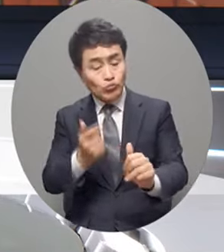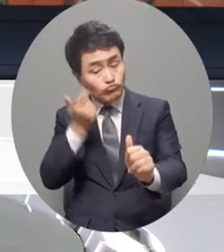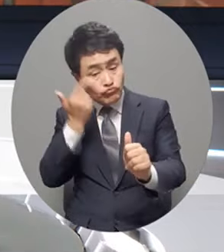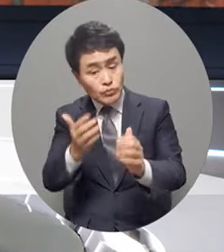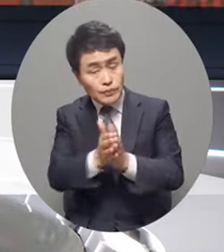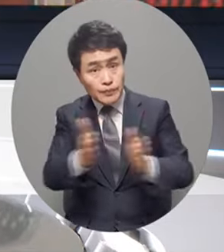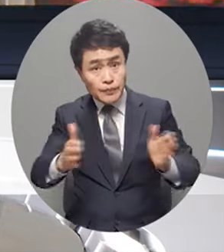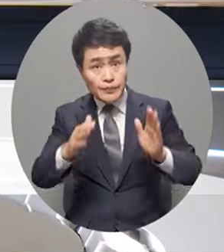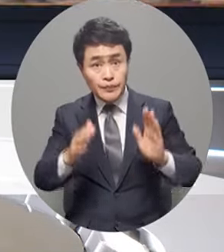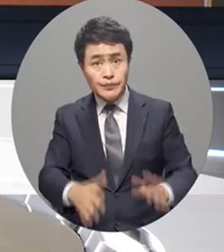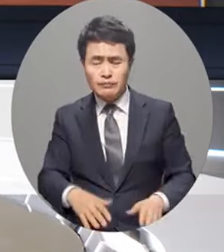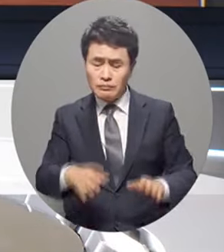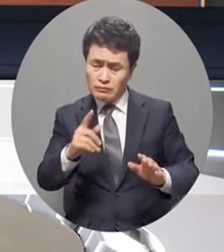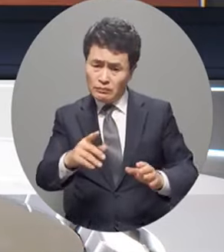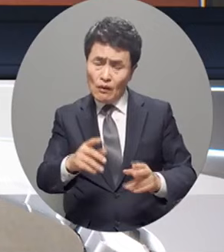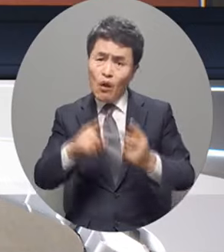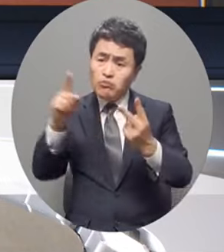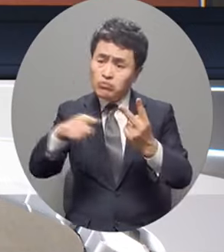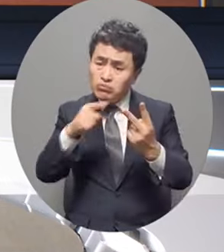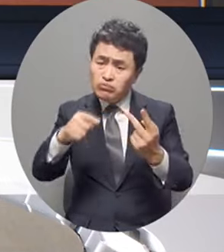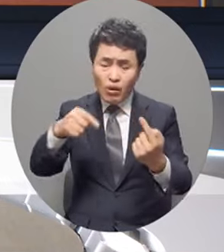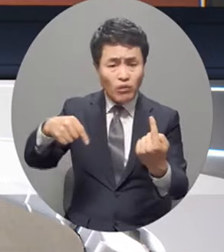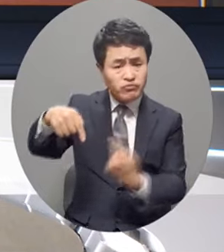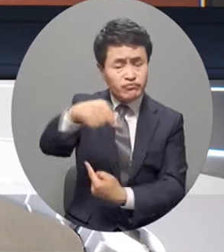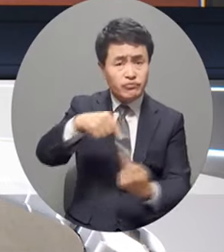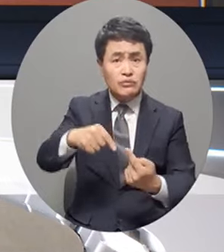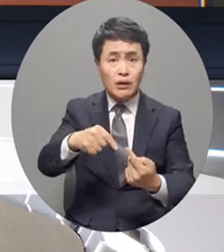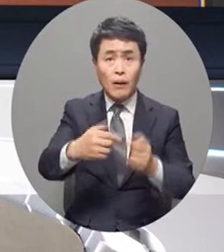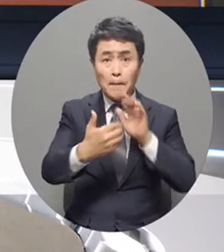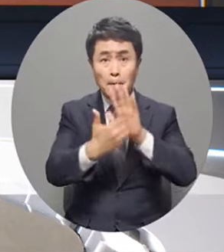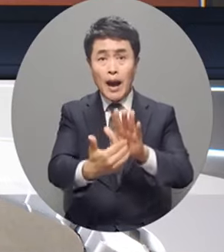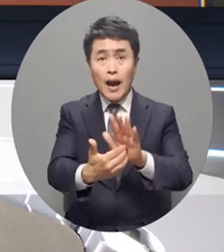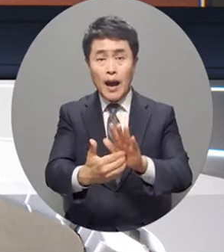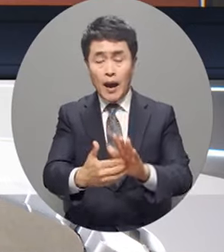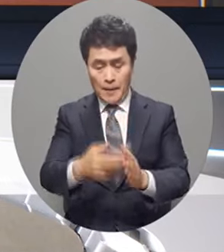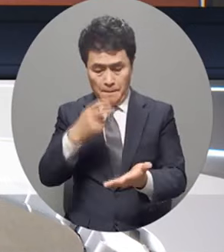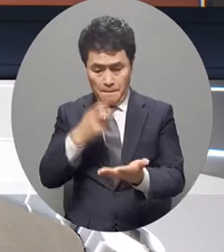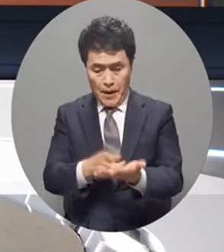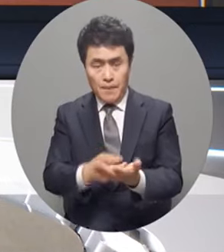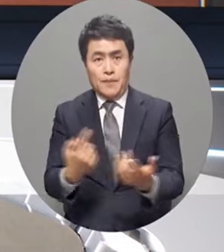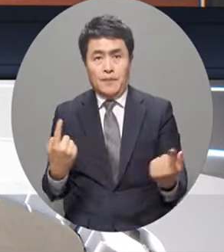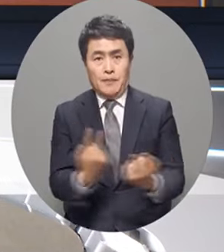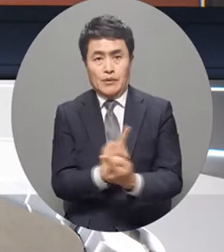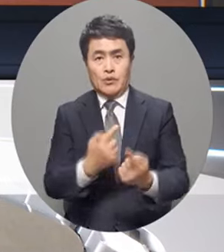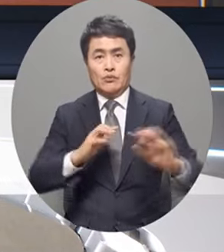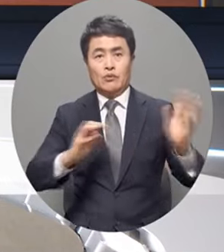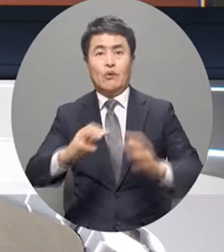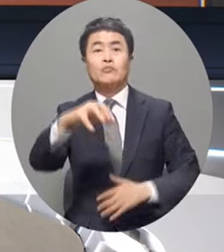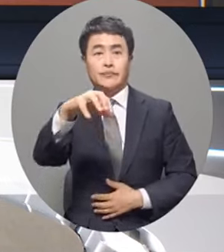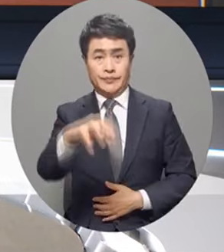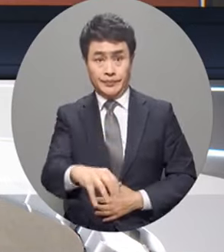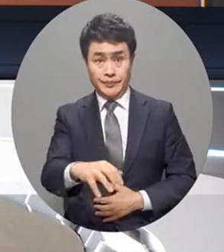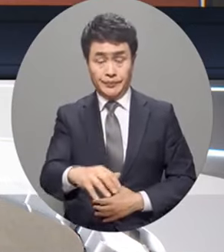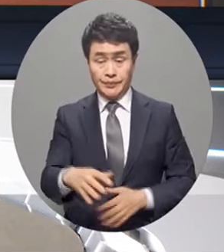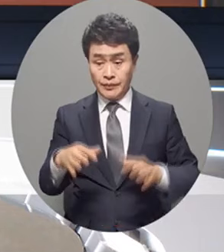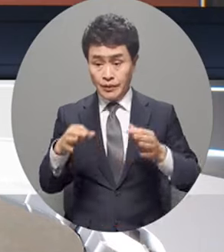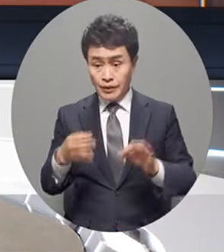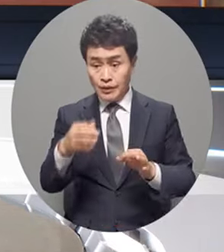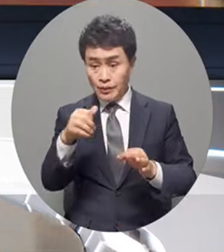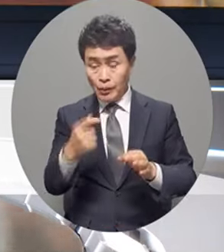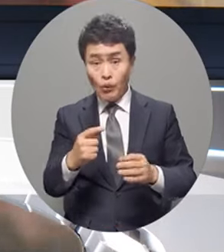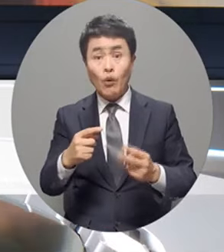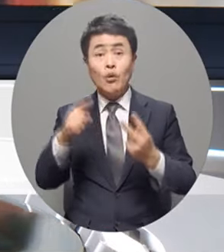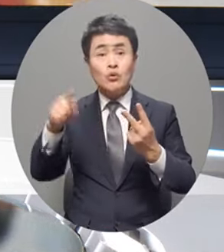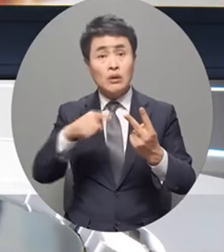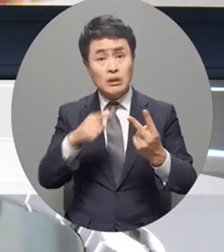방통위가 기형적인 이인 체제로 운영되는 걸 맡기 위해 방통위법 개정을 논의하는 자리였는데요 김홍일 위원장은 이인